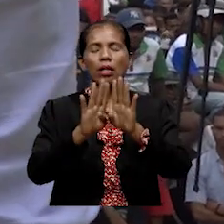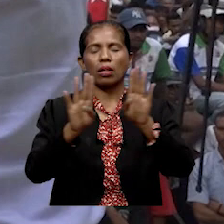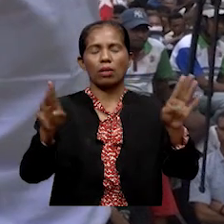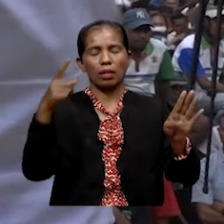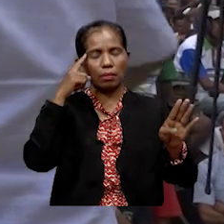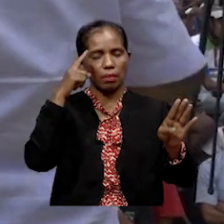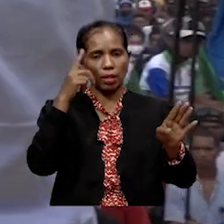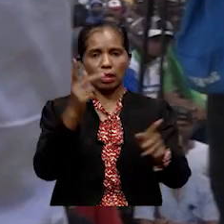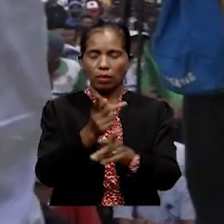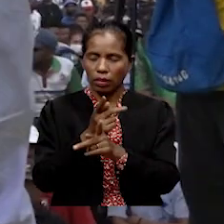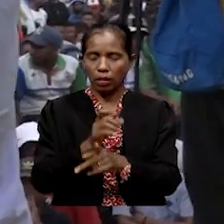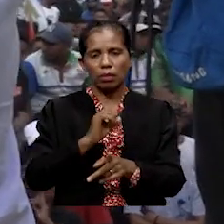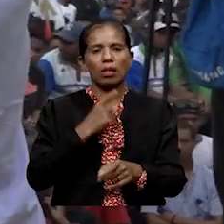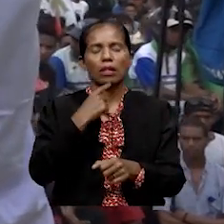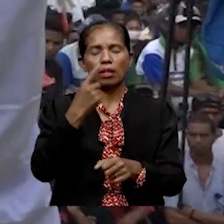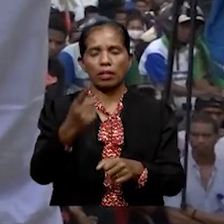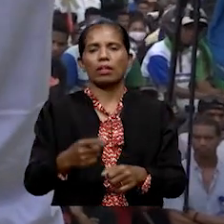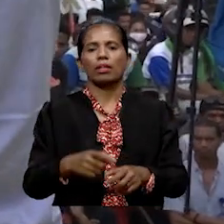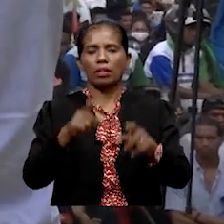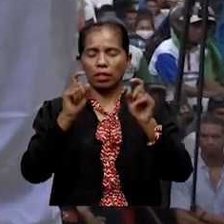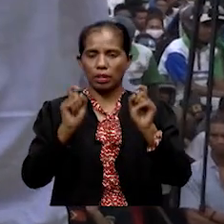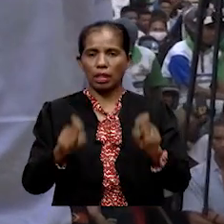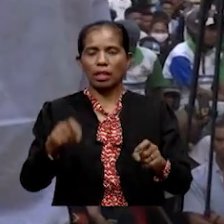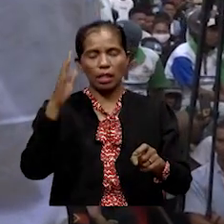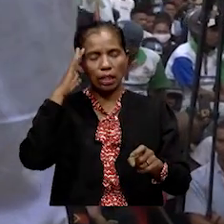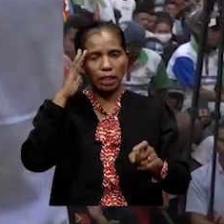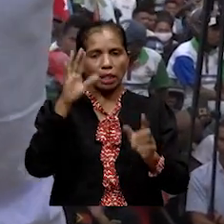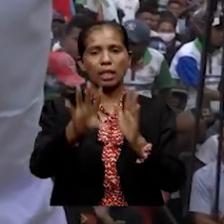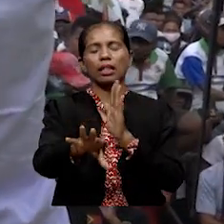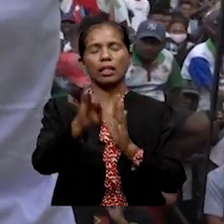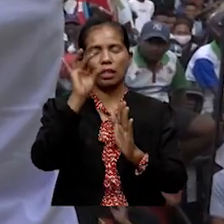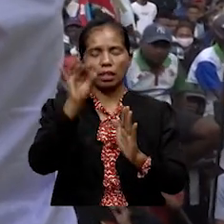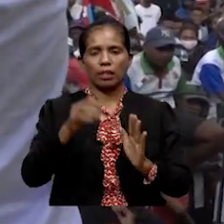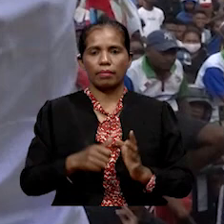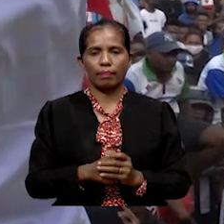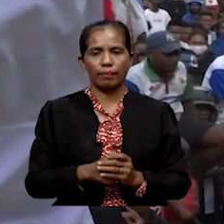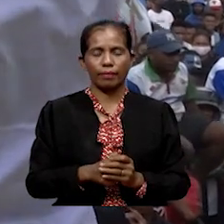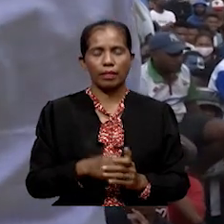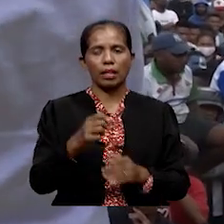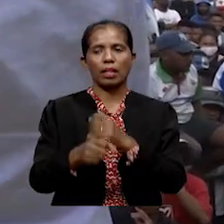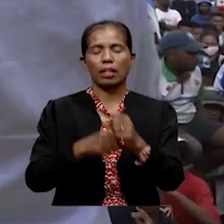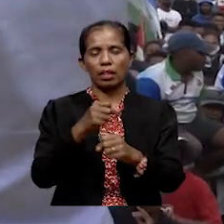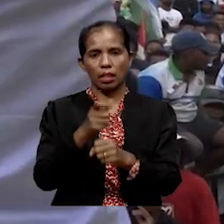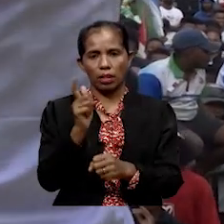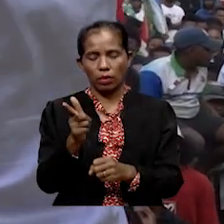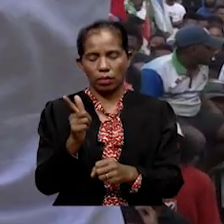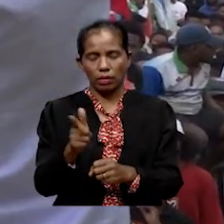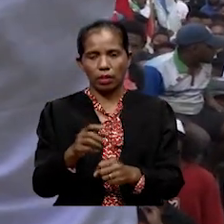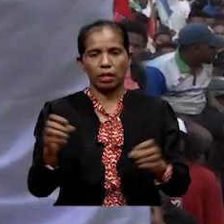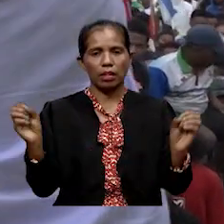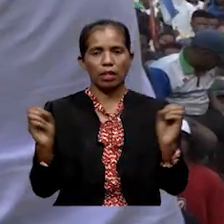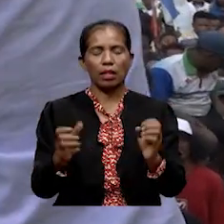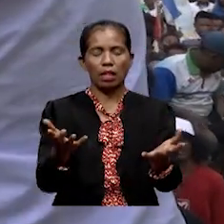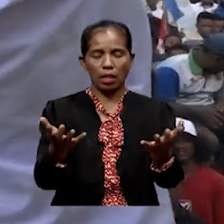ba bote ba odeha tenki hatene hile sere tino runumu kar pretilin lakum sai